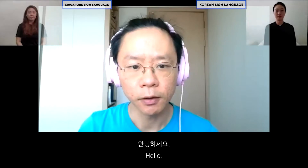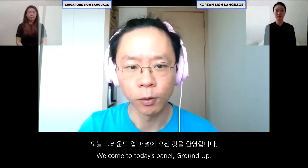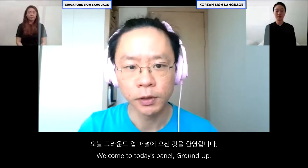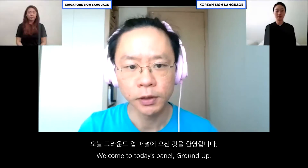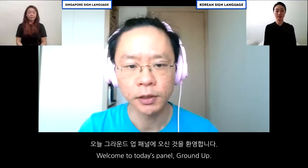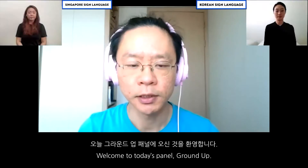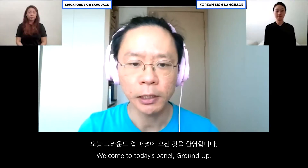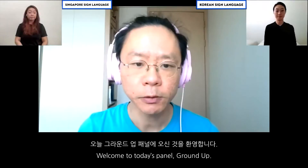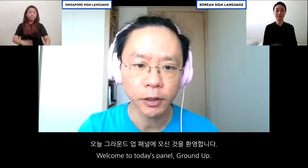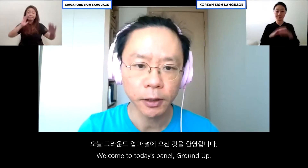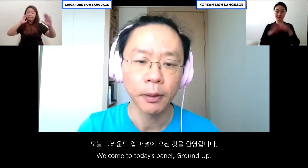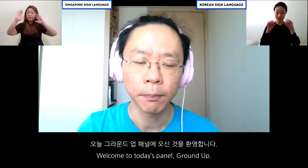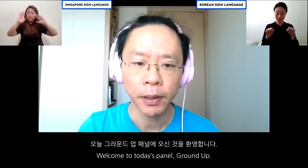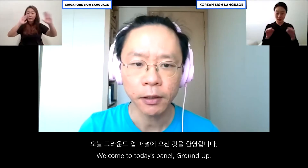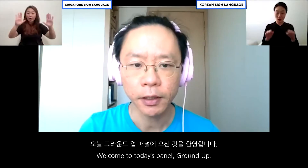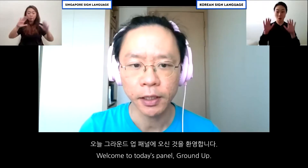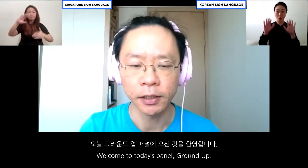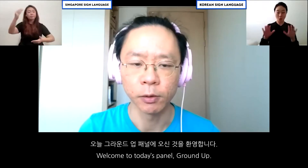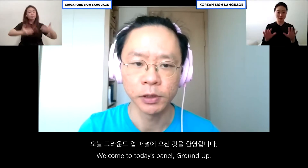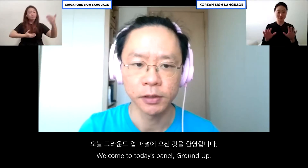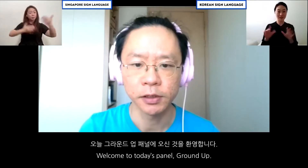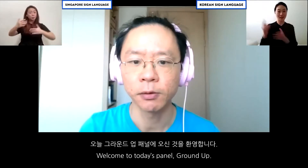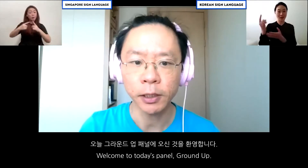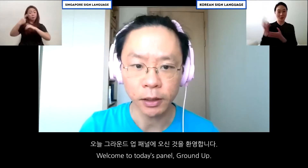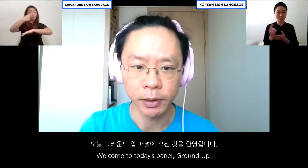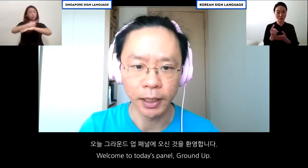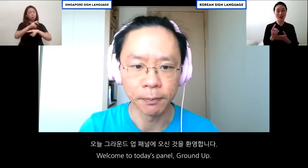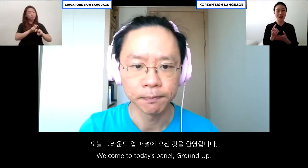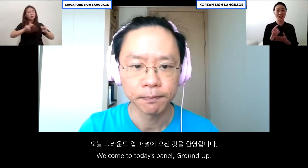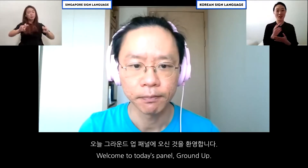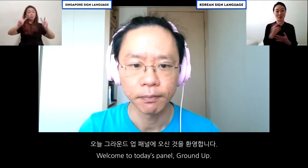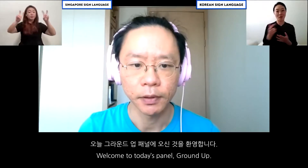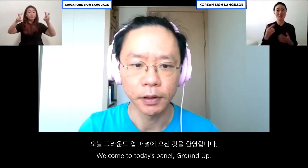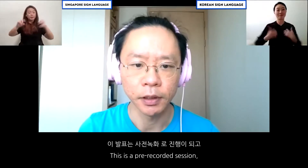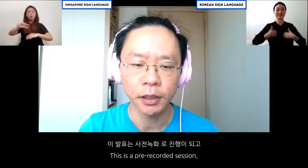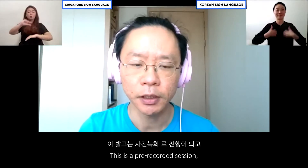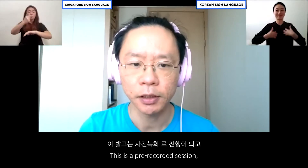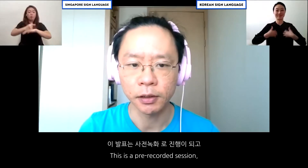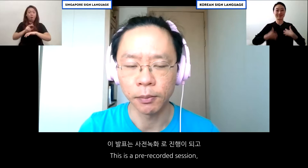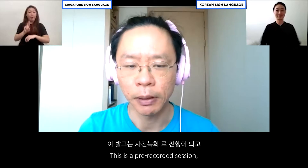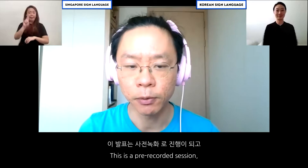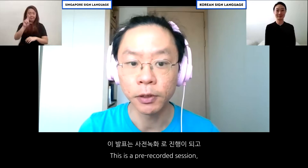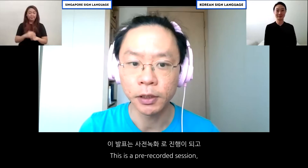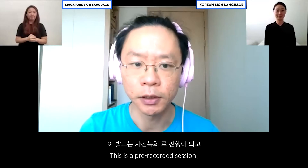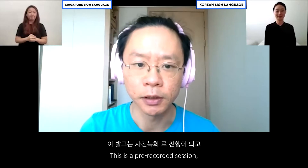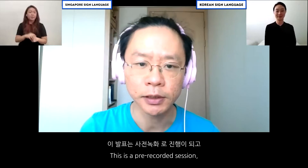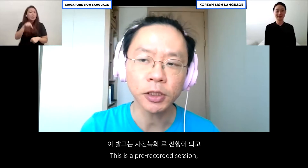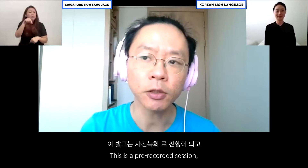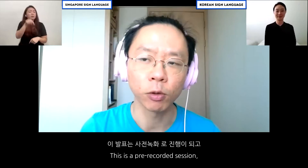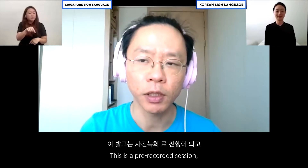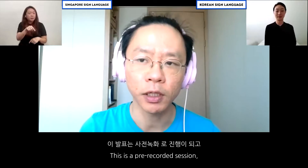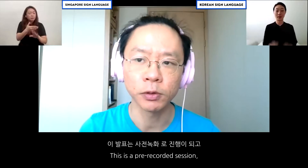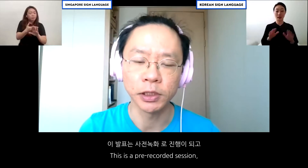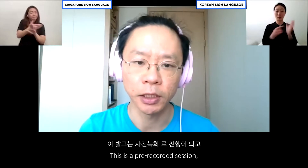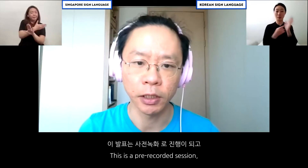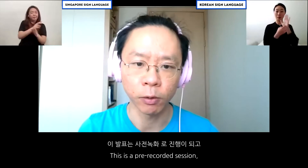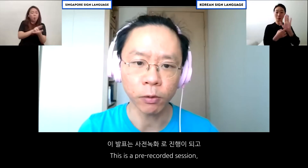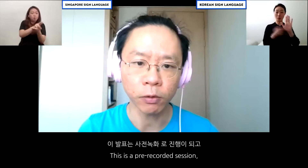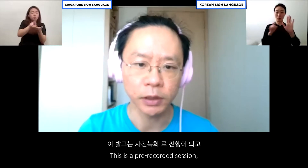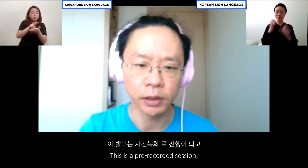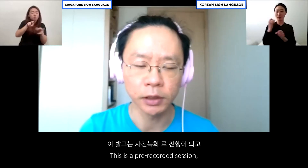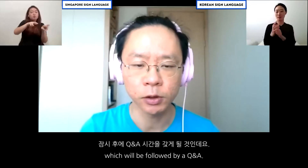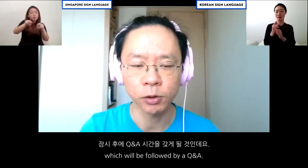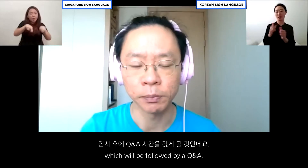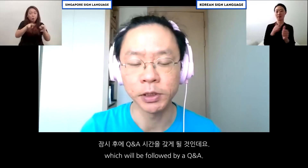안녕하세요. 오늘 그라운드업 패널에 오신 것을 환영합니다. 이 발표는 사전 녹화로 진행이